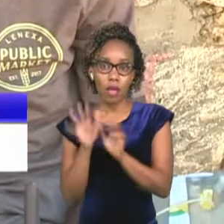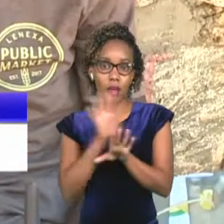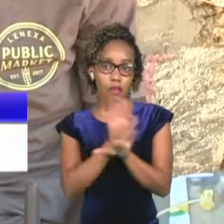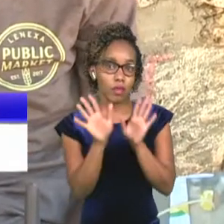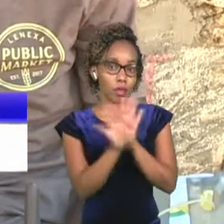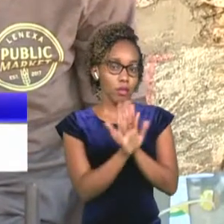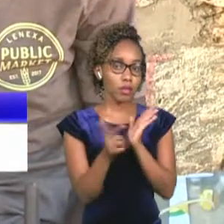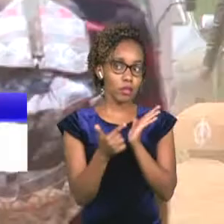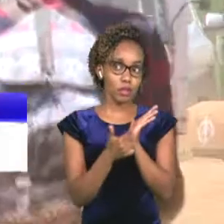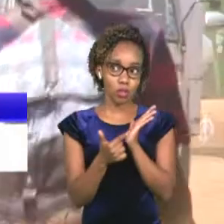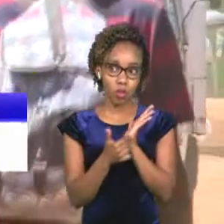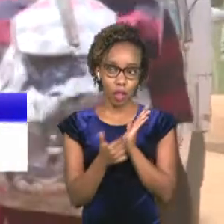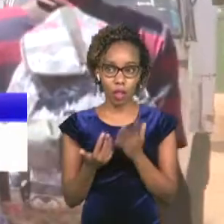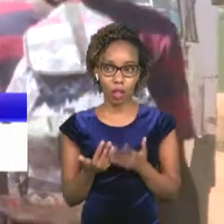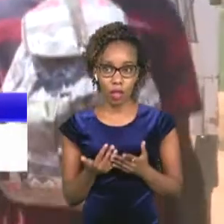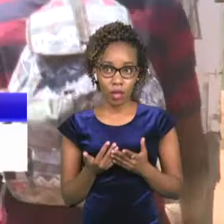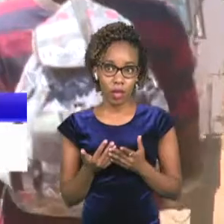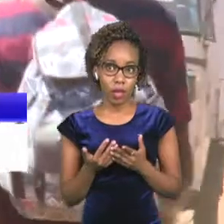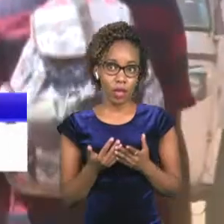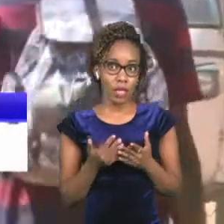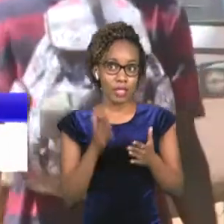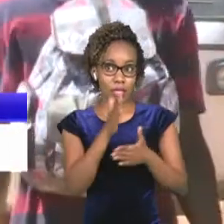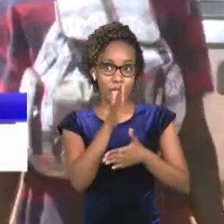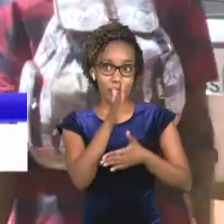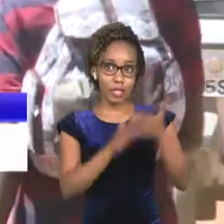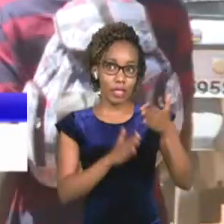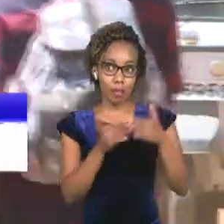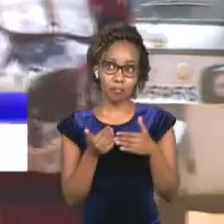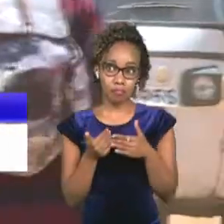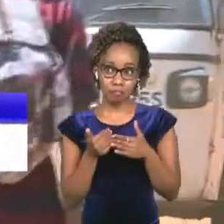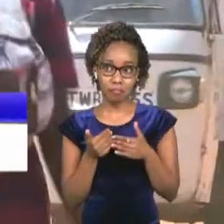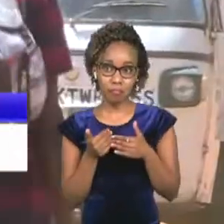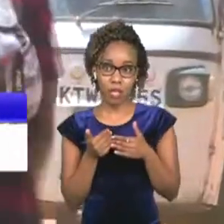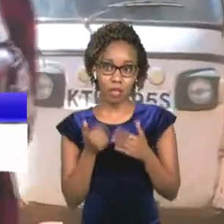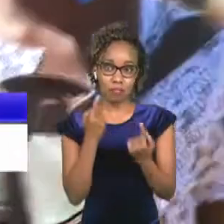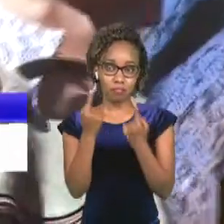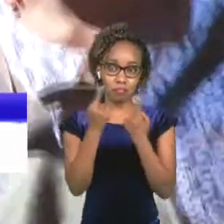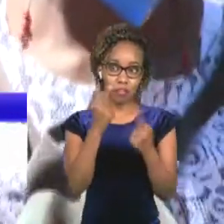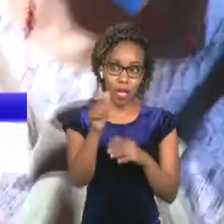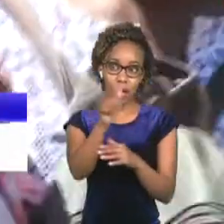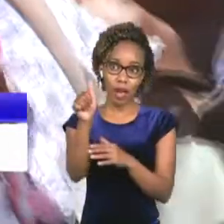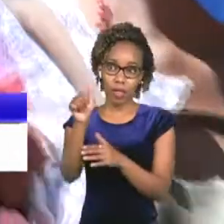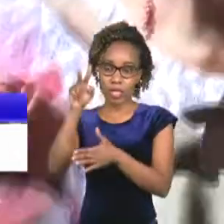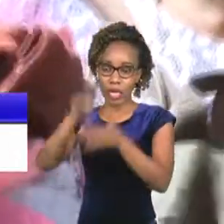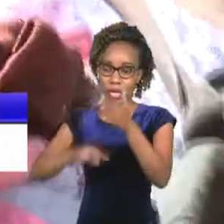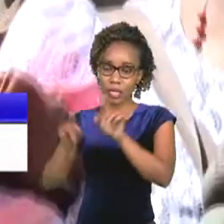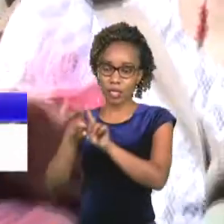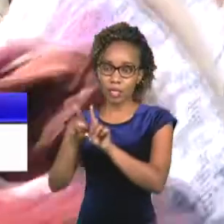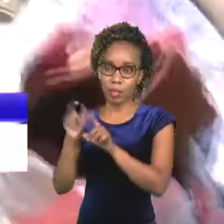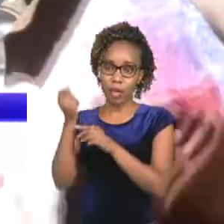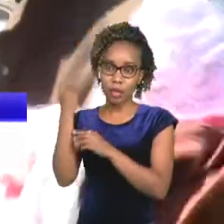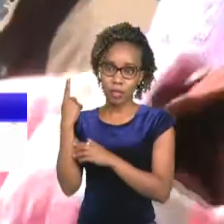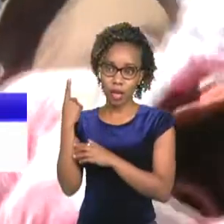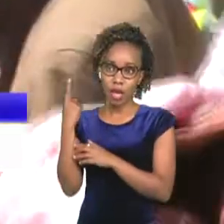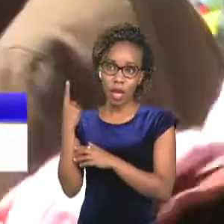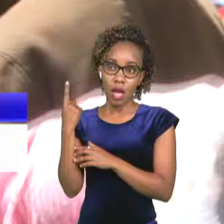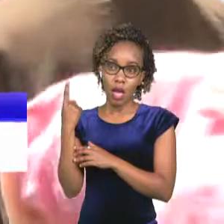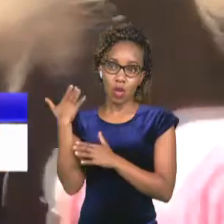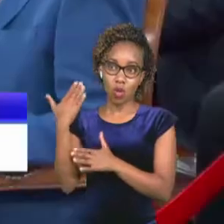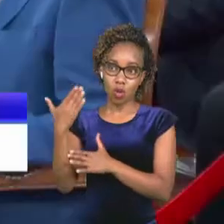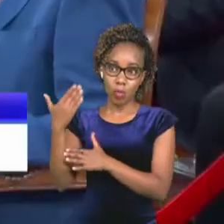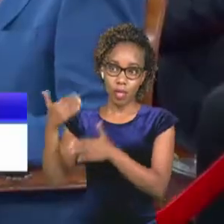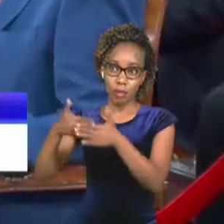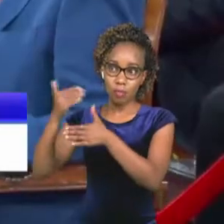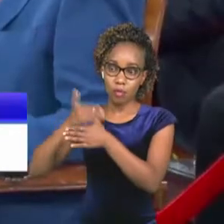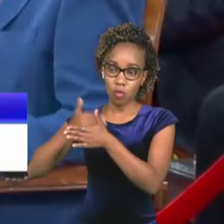digital. Some, however, took the chance to challenge others to read and understand the document before signing, as they